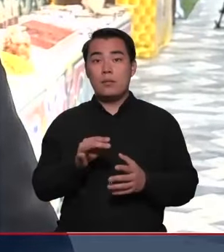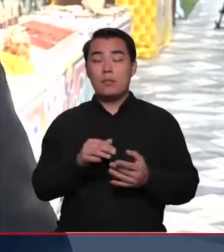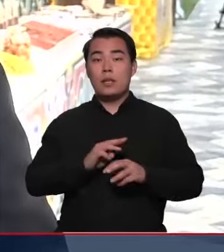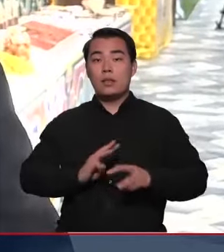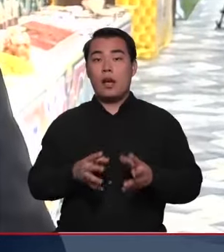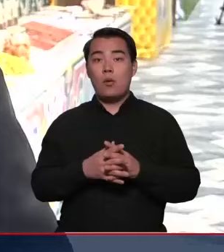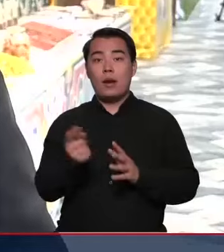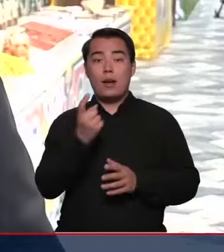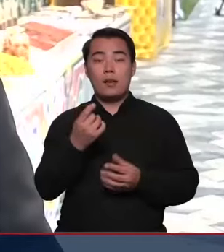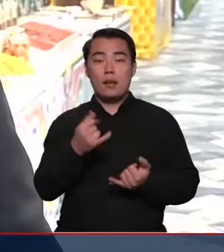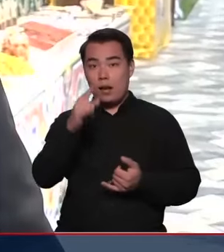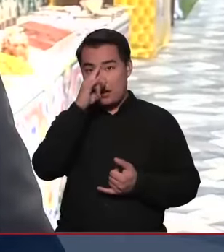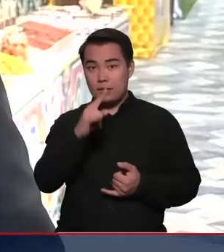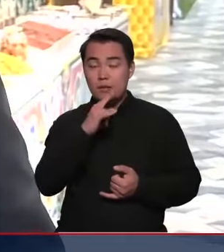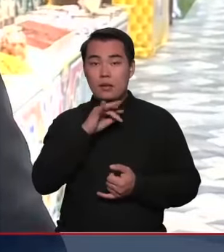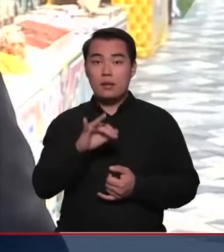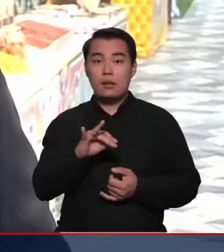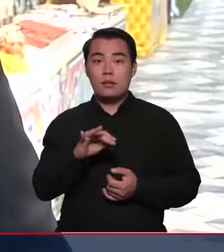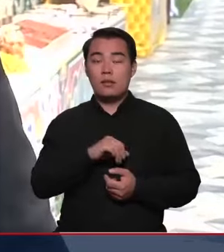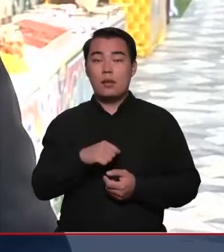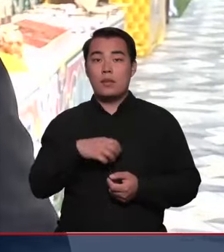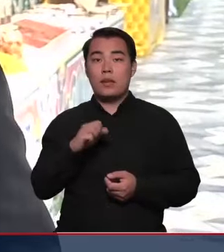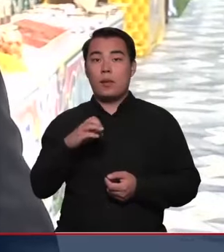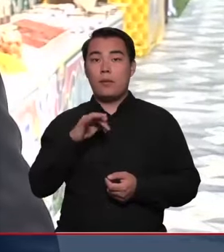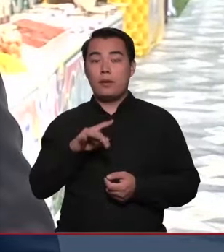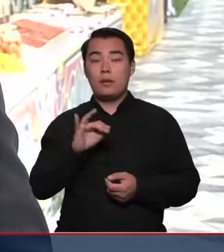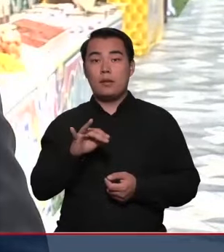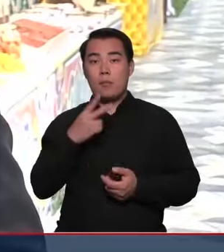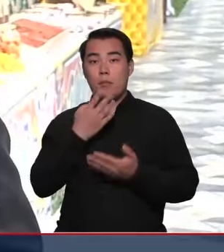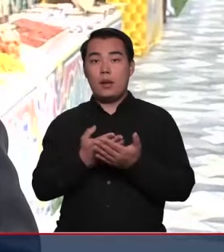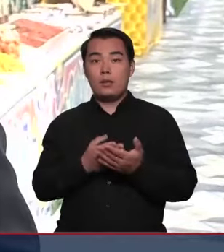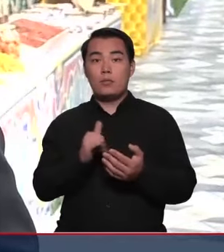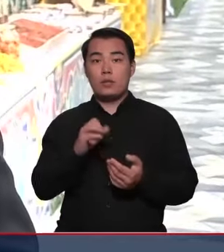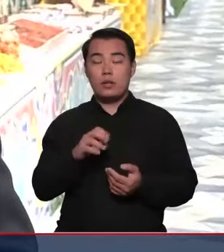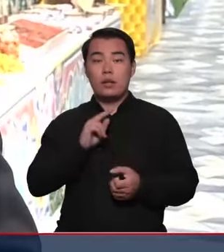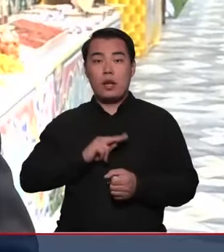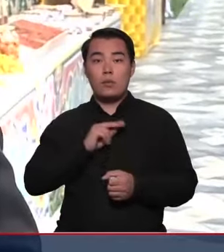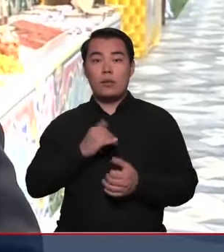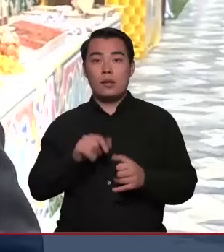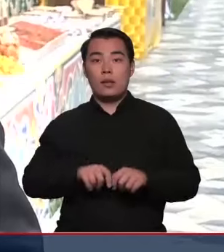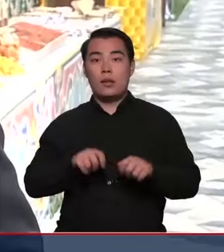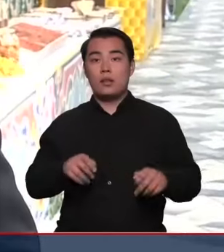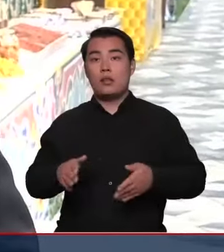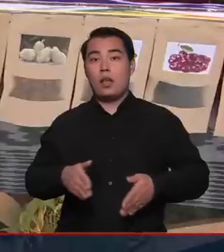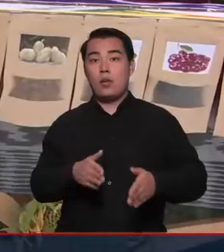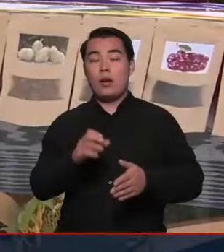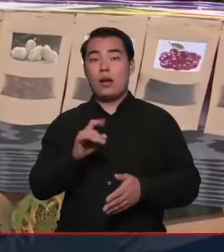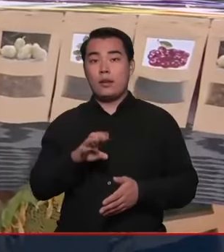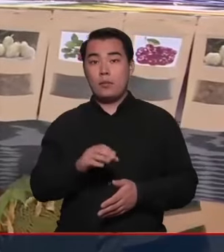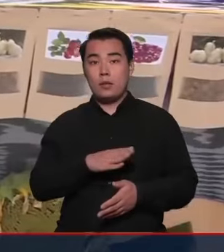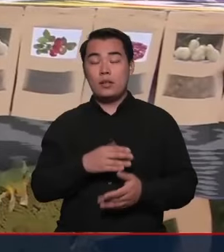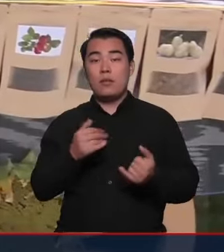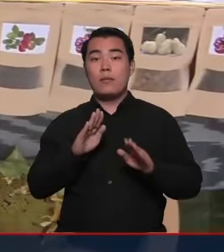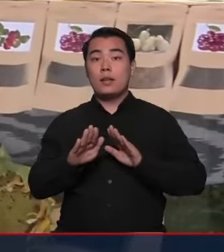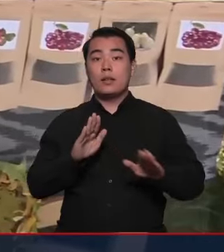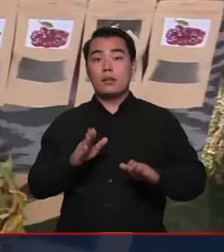хозяйства Казахстан, уважаемым Сапаровым Айдарбек Сайпеловичем, мы уже работаем на основе дорожной карты подписанной. Сегодня на